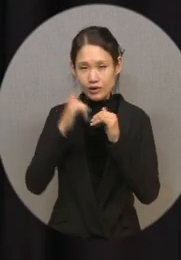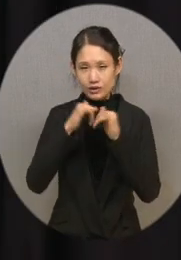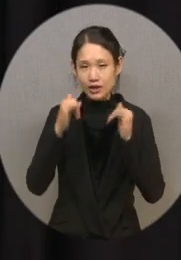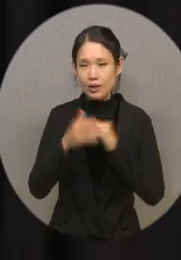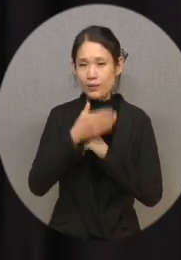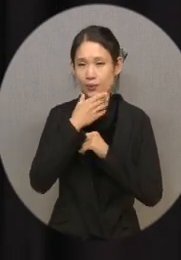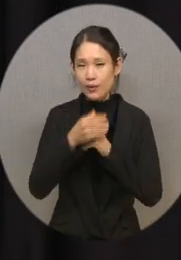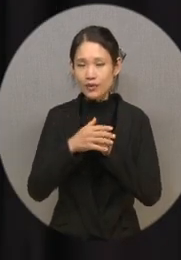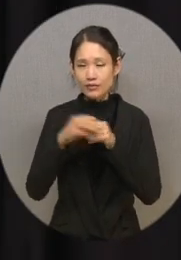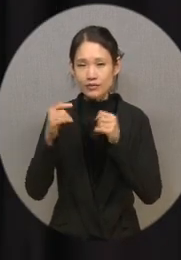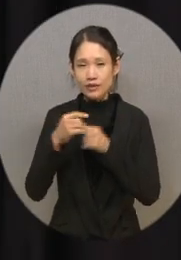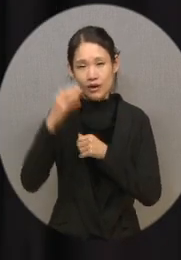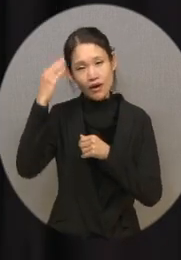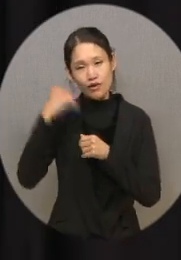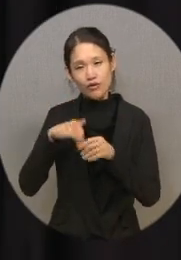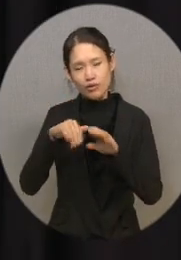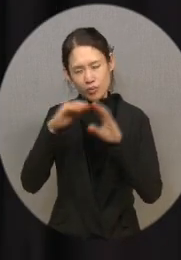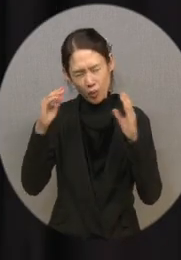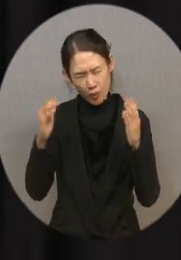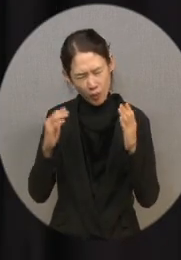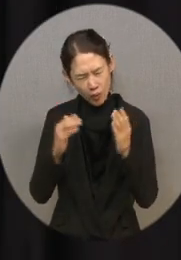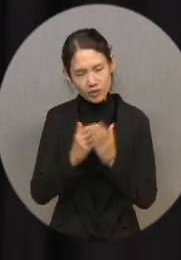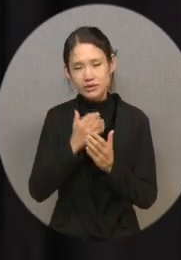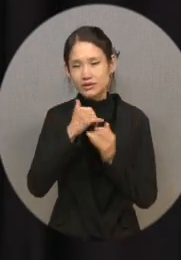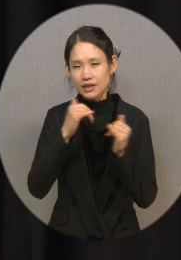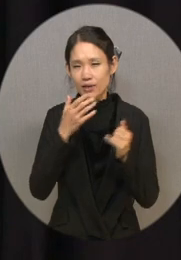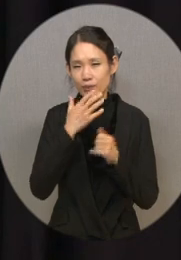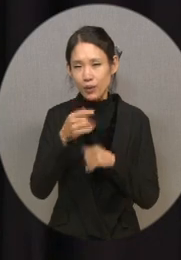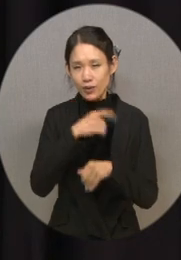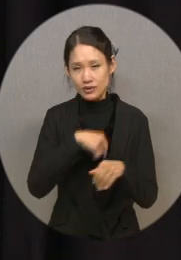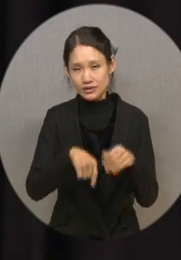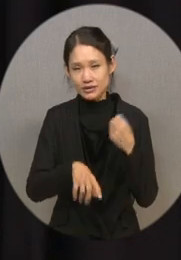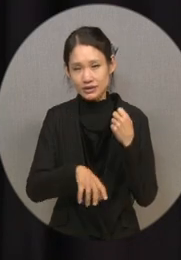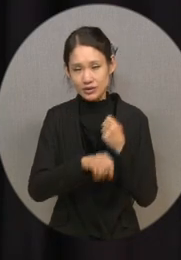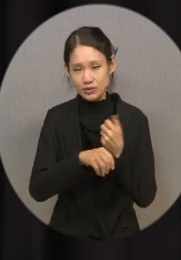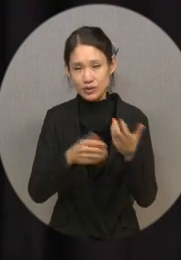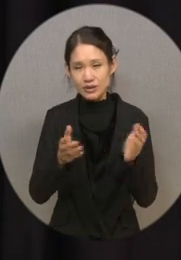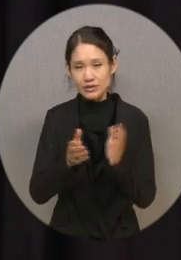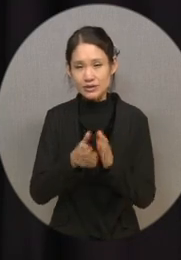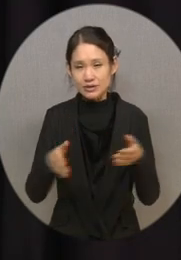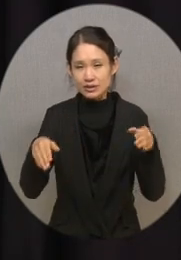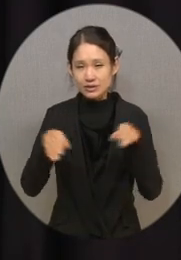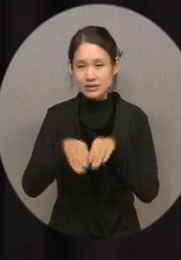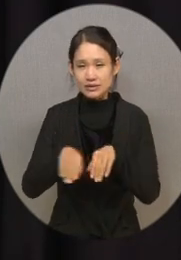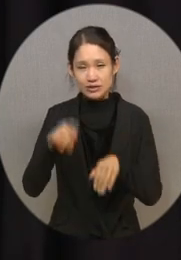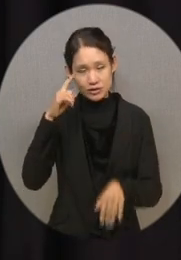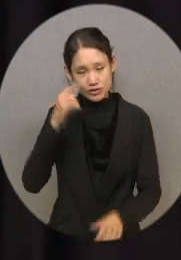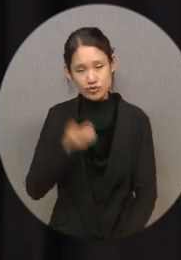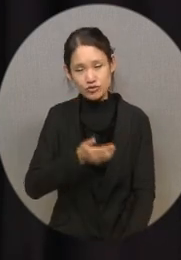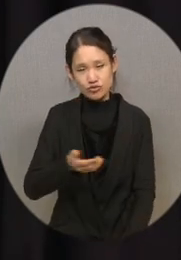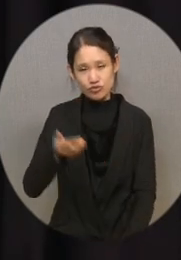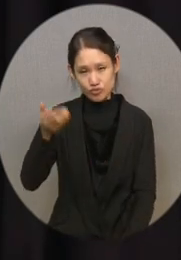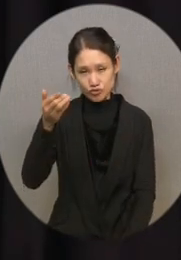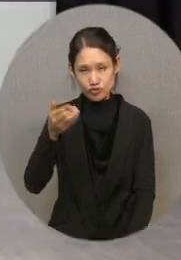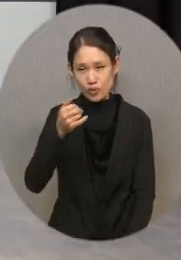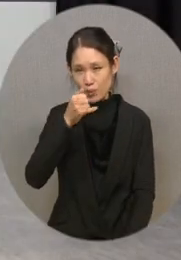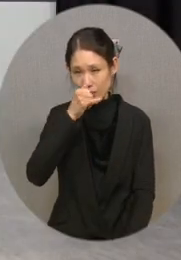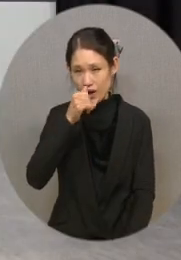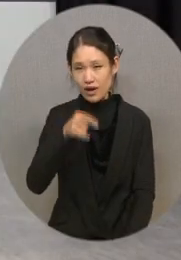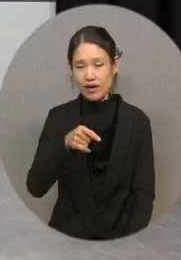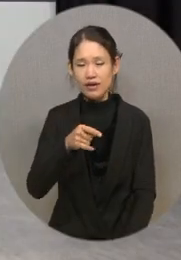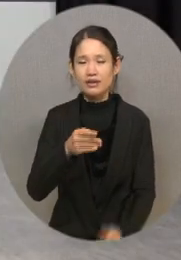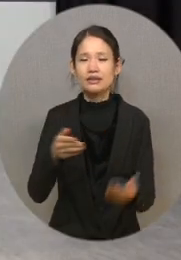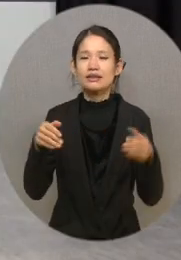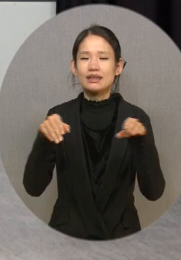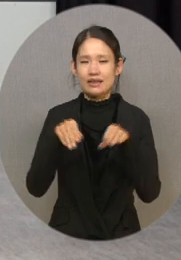한국사회복지협의회는 한국에 있는 모든 사회복지 기관 단체 시설의 수준을 높이는 기관입니다. 아, 네,